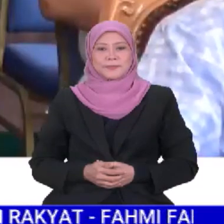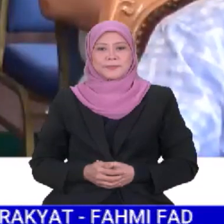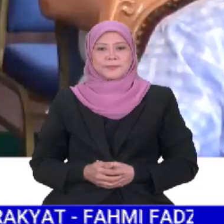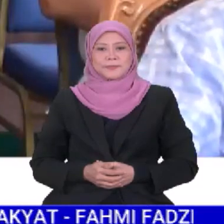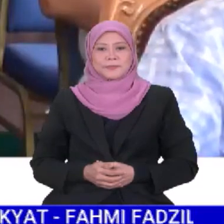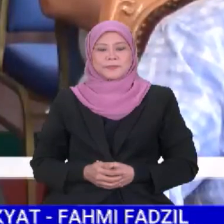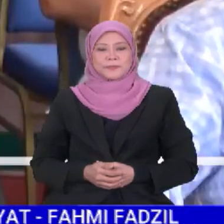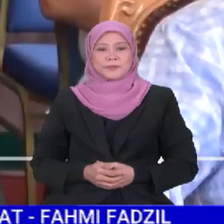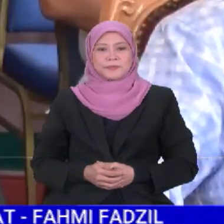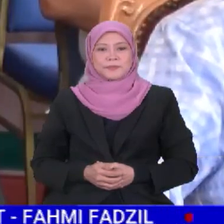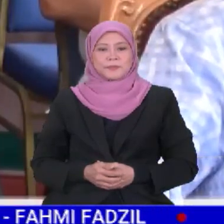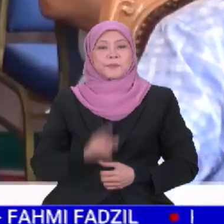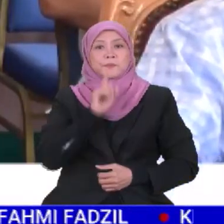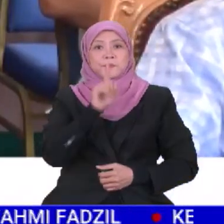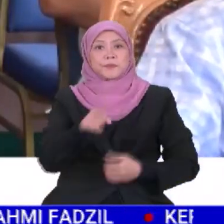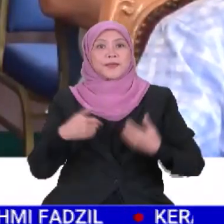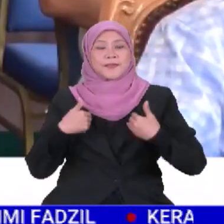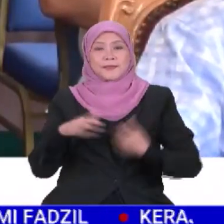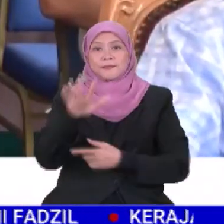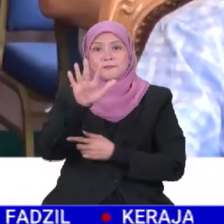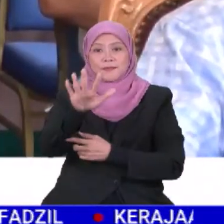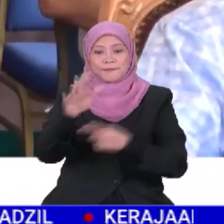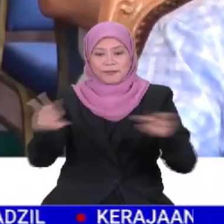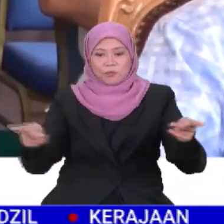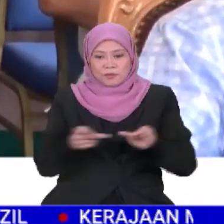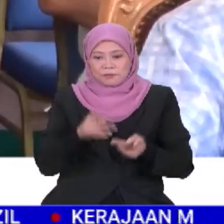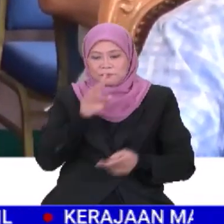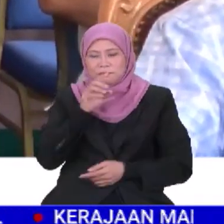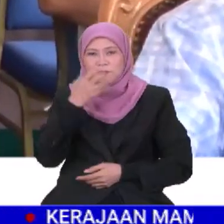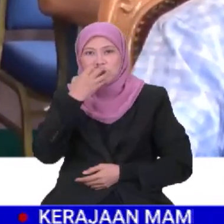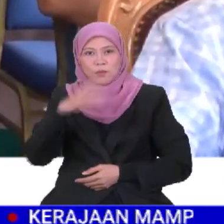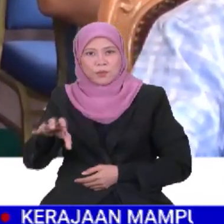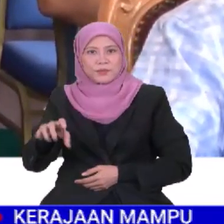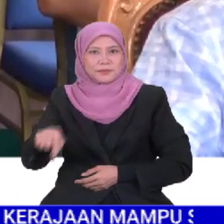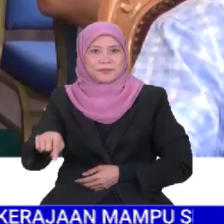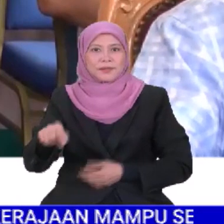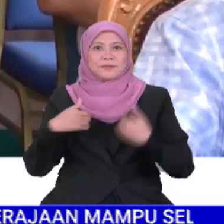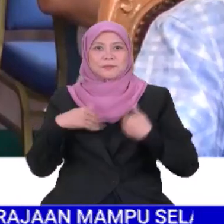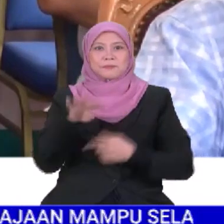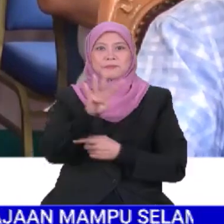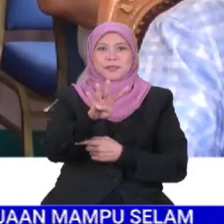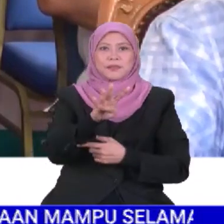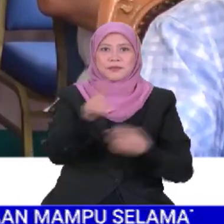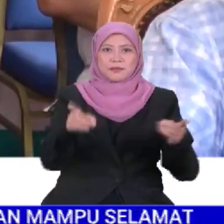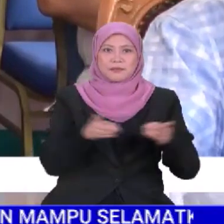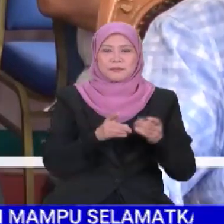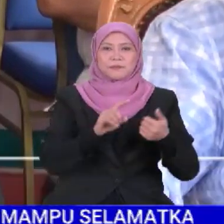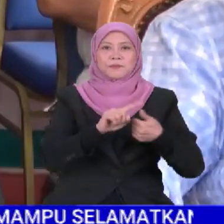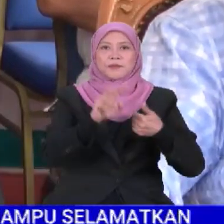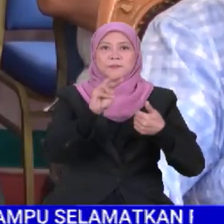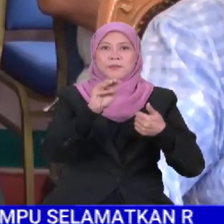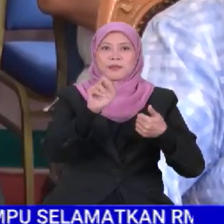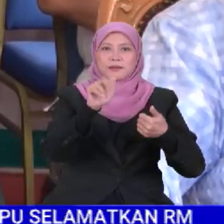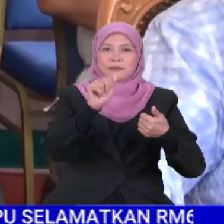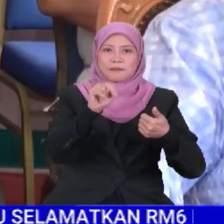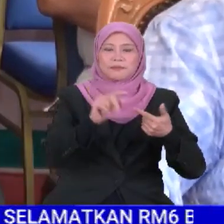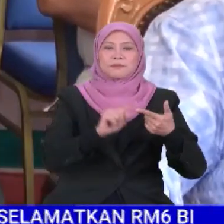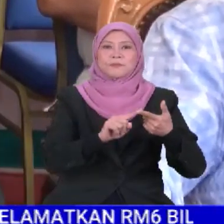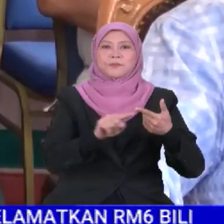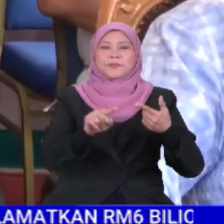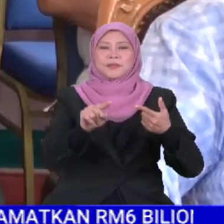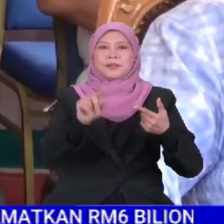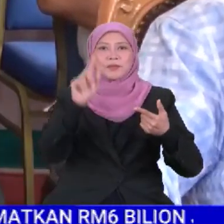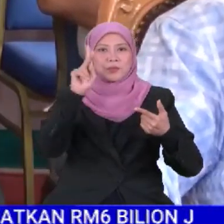Kita kena pasti ada 5 kawasan hotspot yang melibatkan 4 daerah, Marang, Kuala Terengganu, Setiu dan